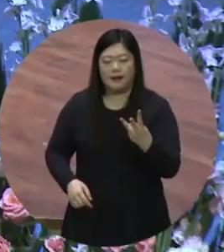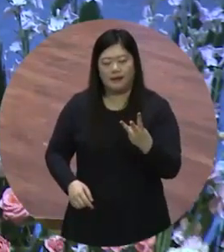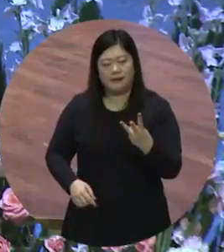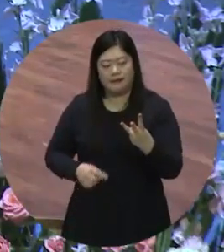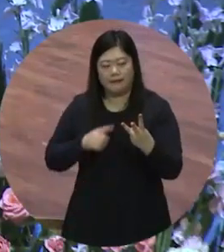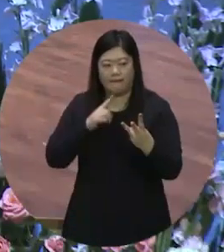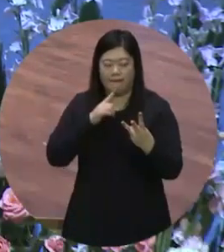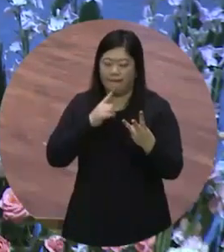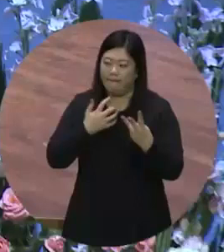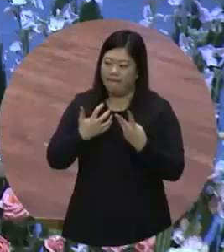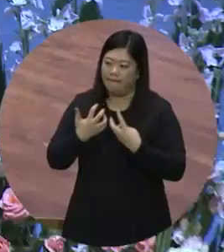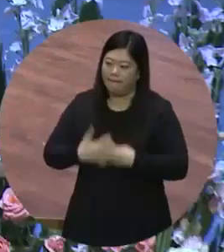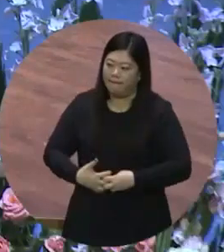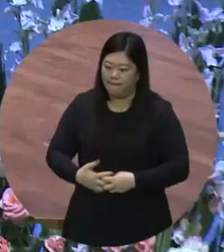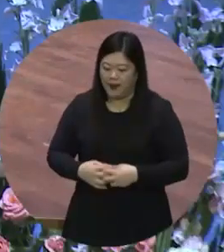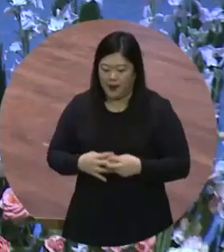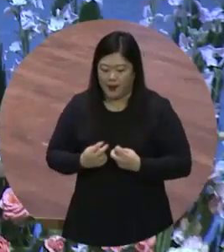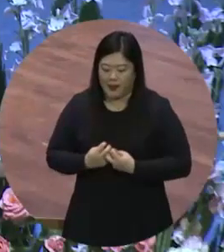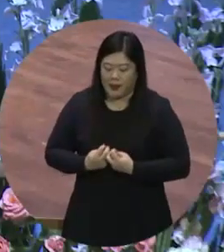공안이 마지막으로, 그러면